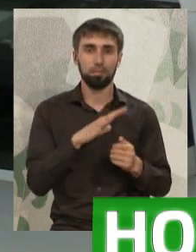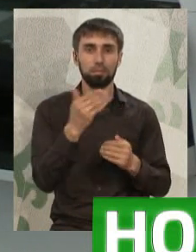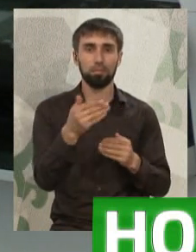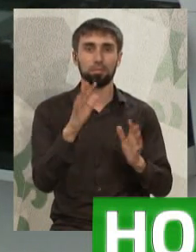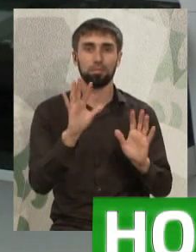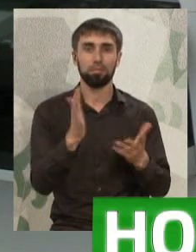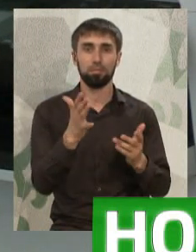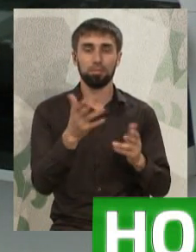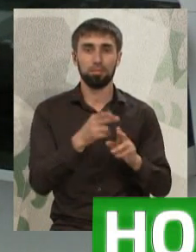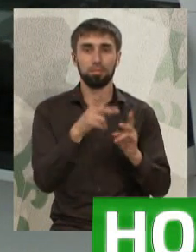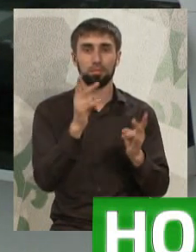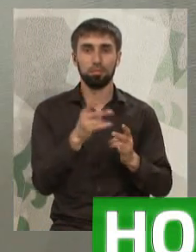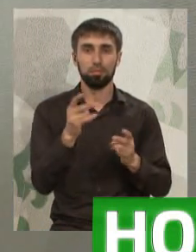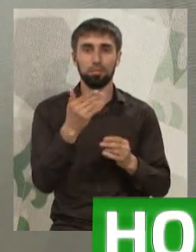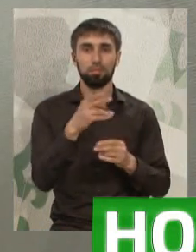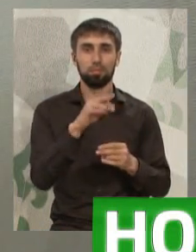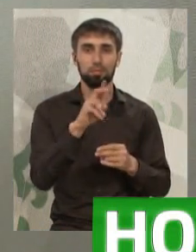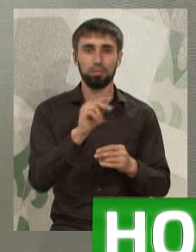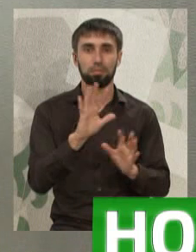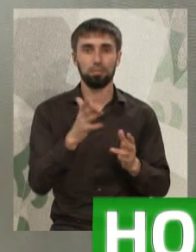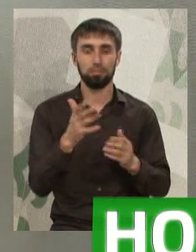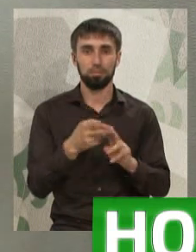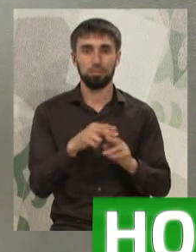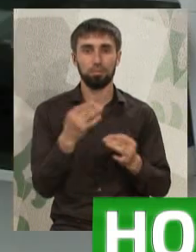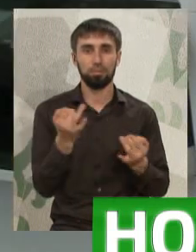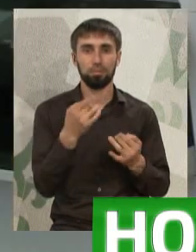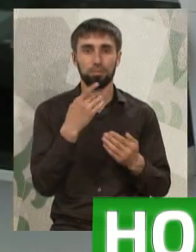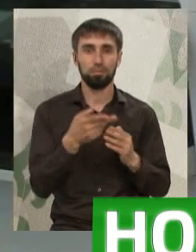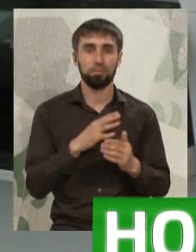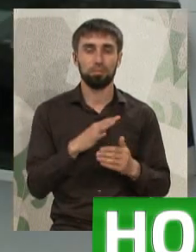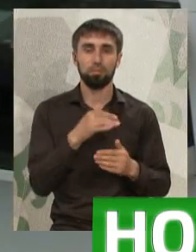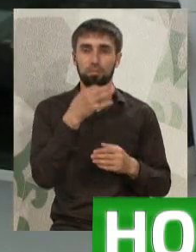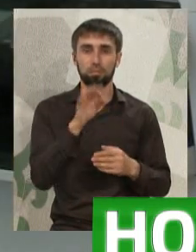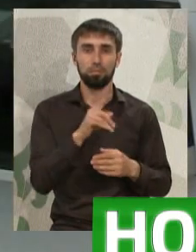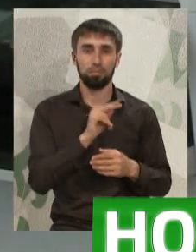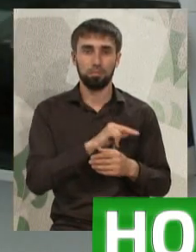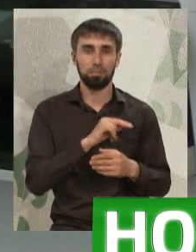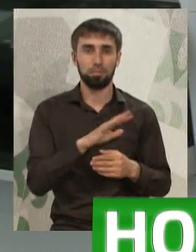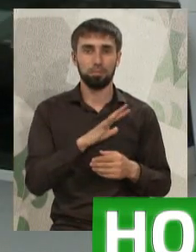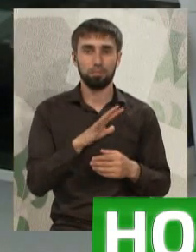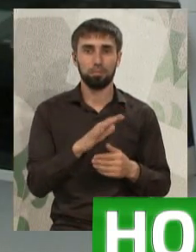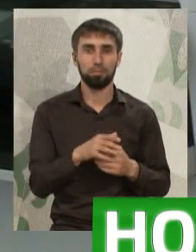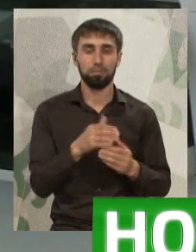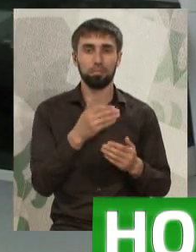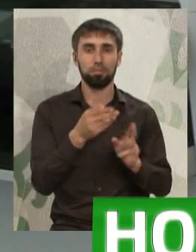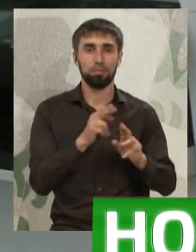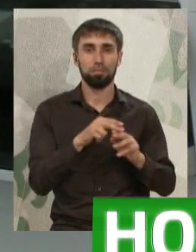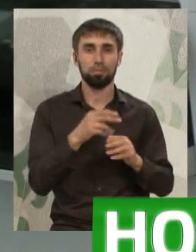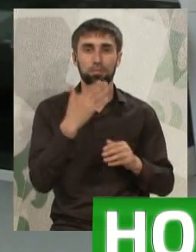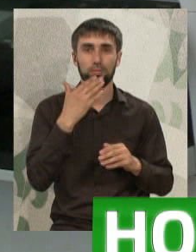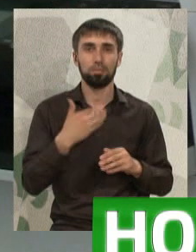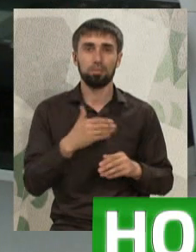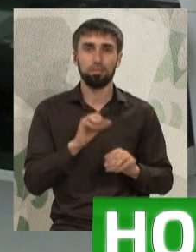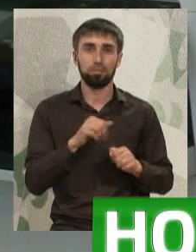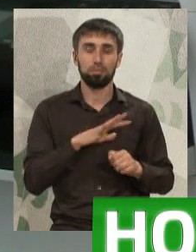можно сказать, болячки, болезнь. Любовь к работе – это как бы приходит она со временем.